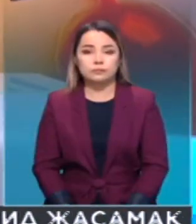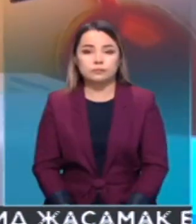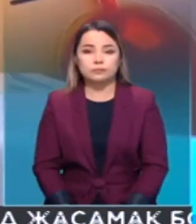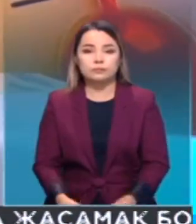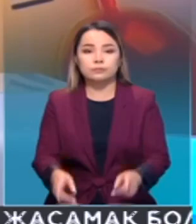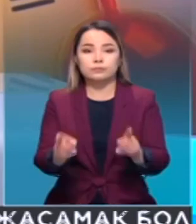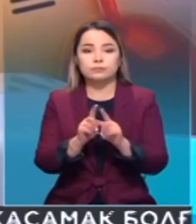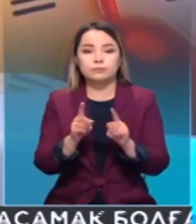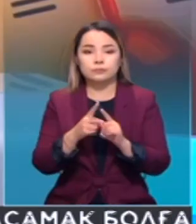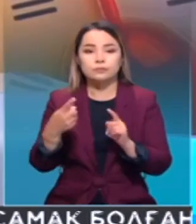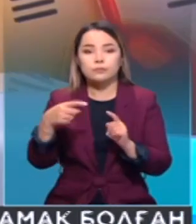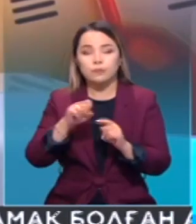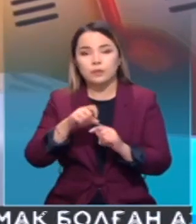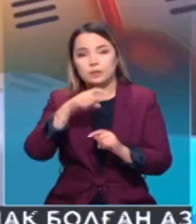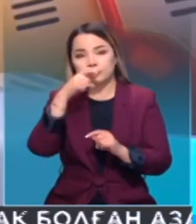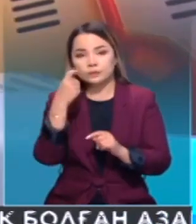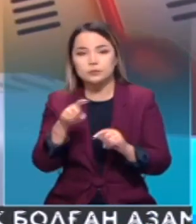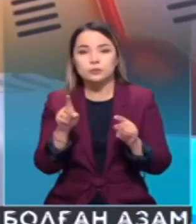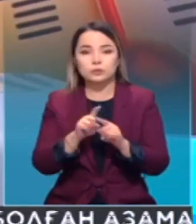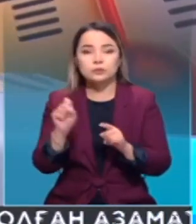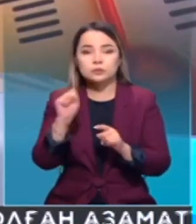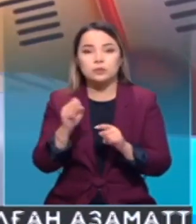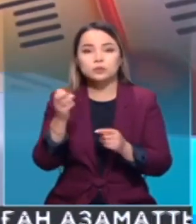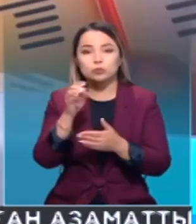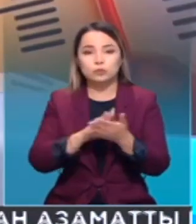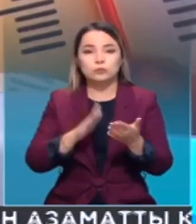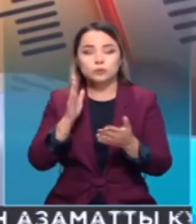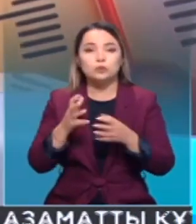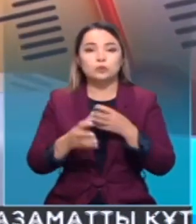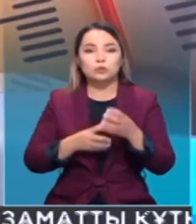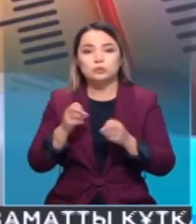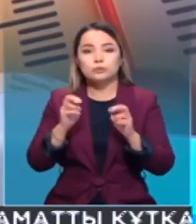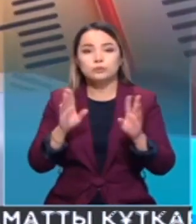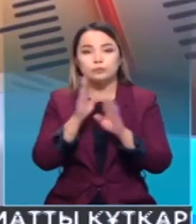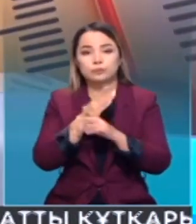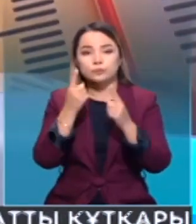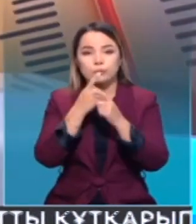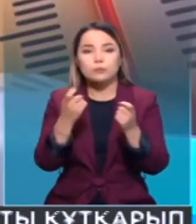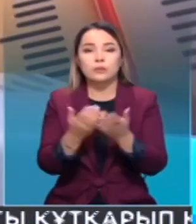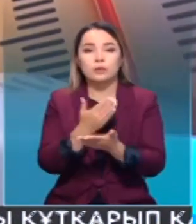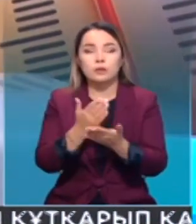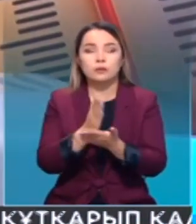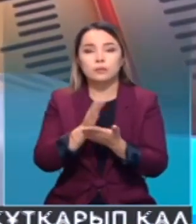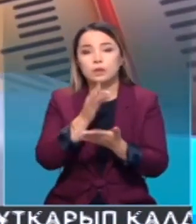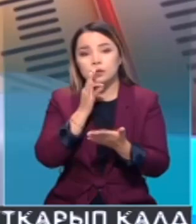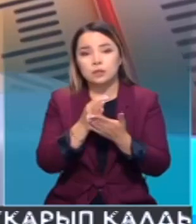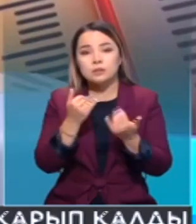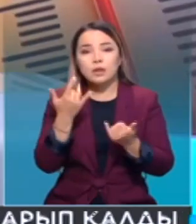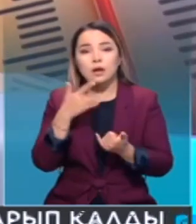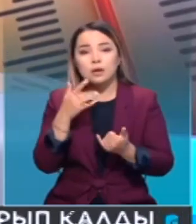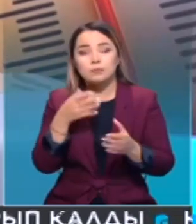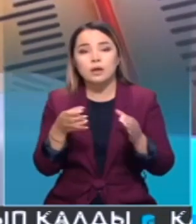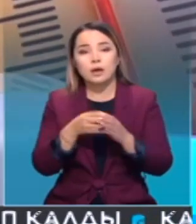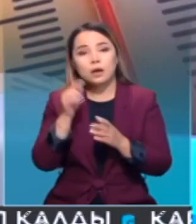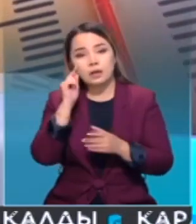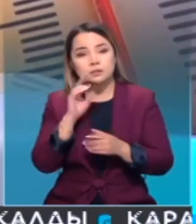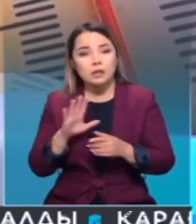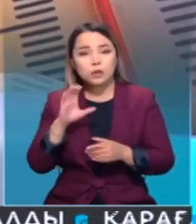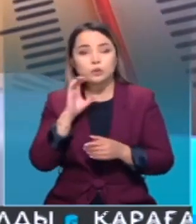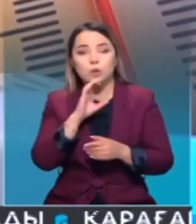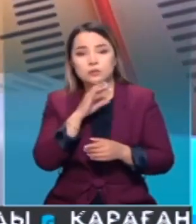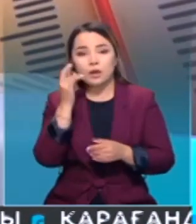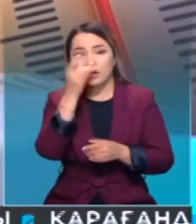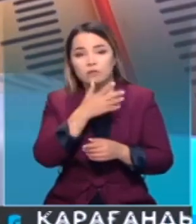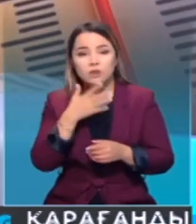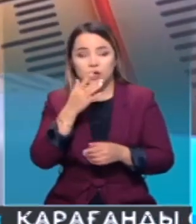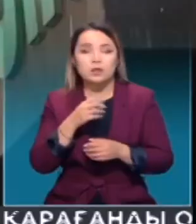Әлемді жайлаған аптап ыстық тамызда да жалғасуы мүмкін. Дүниежүзілік метеорология ұйымы осылай деп мәлімдеді. Солтүстік Америка, Азия, Солтүстік Африка